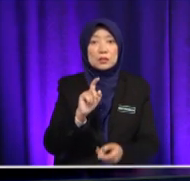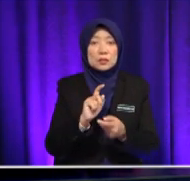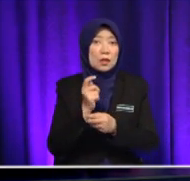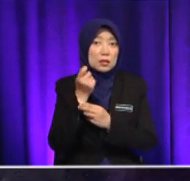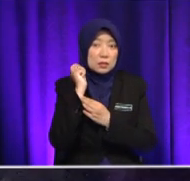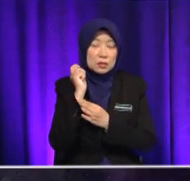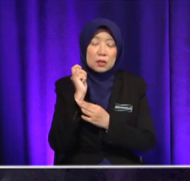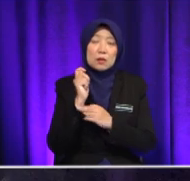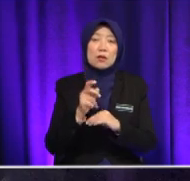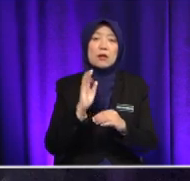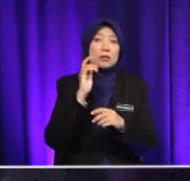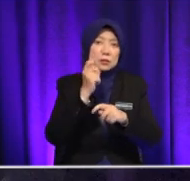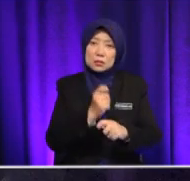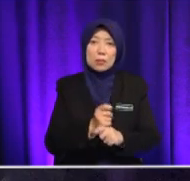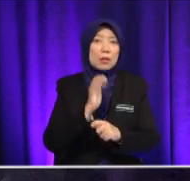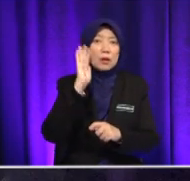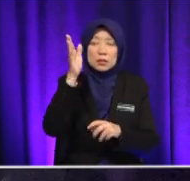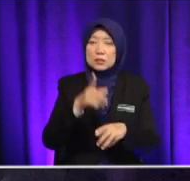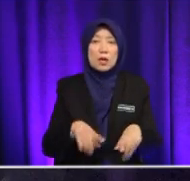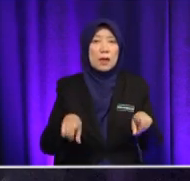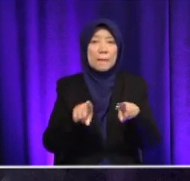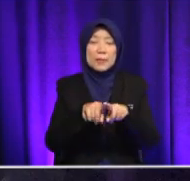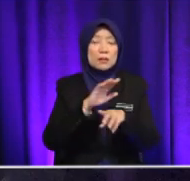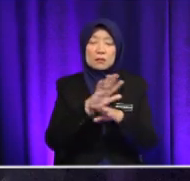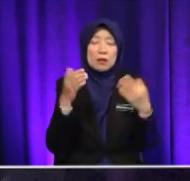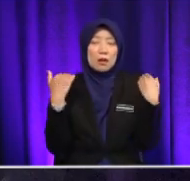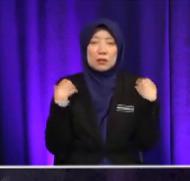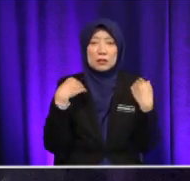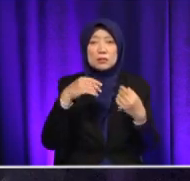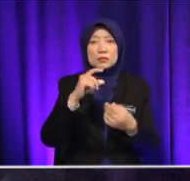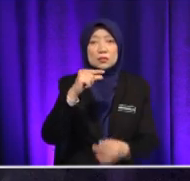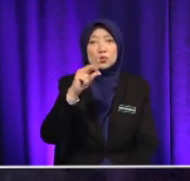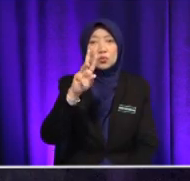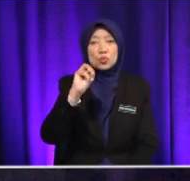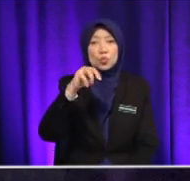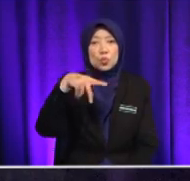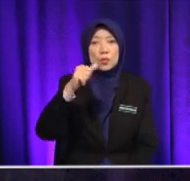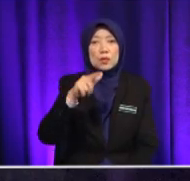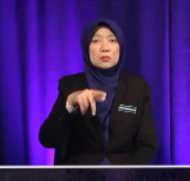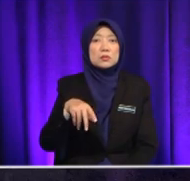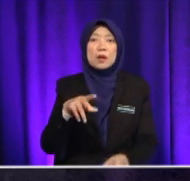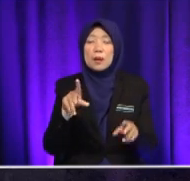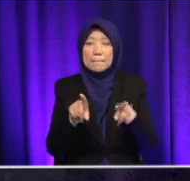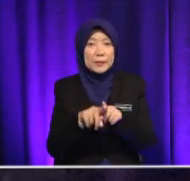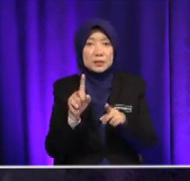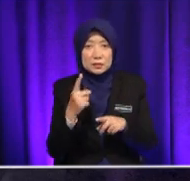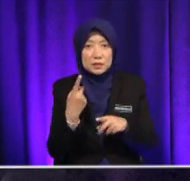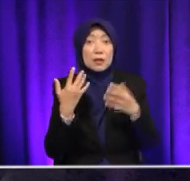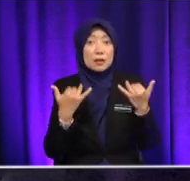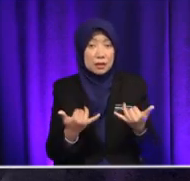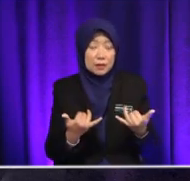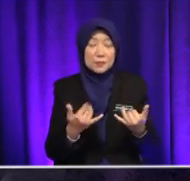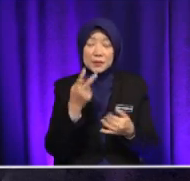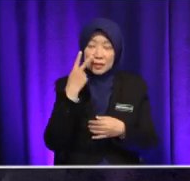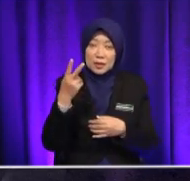sama. Sampai bila-bila lah dia tidak akan menggumpal. Okey. So kali ni kita nak tengok Sean pula yang buat.